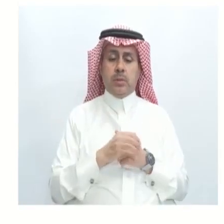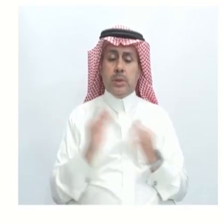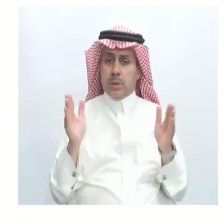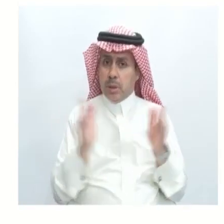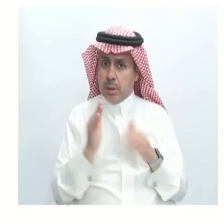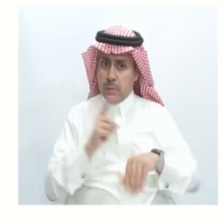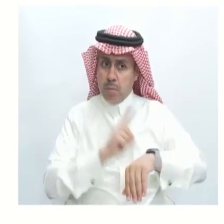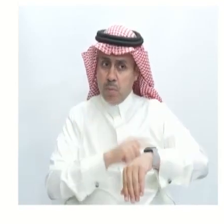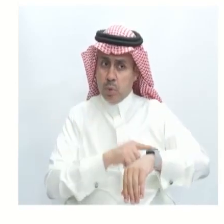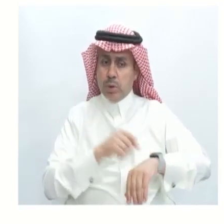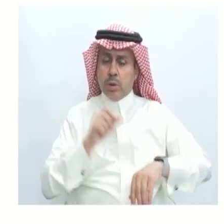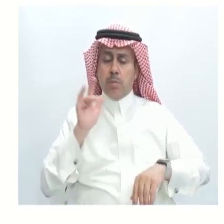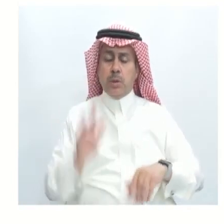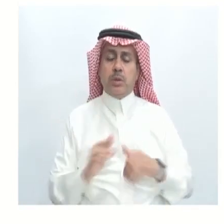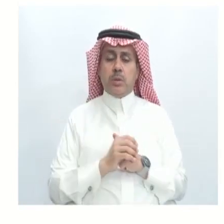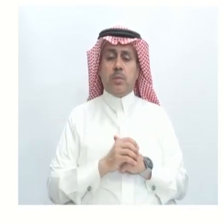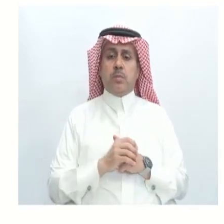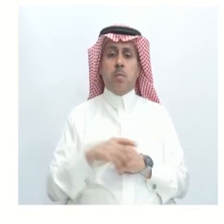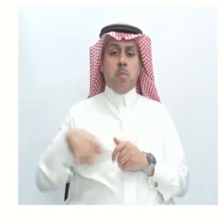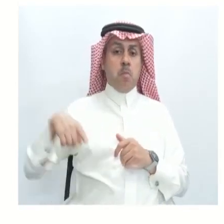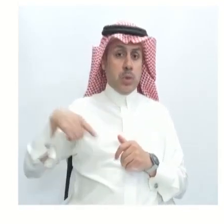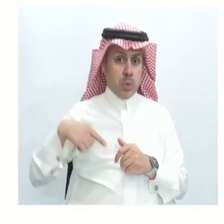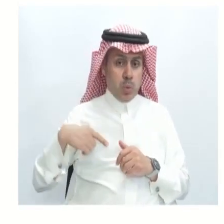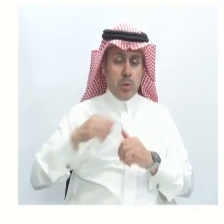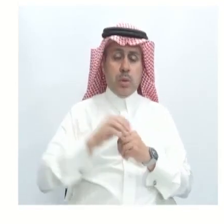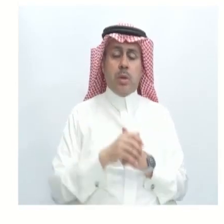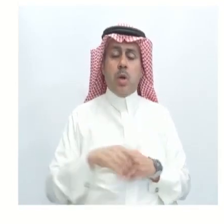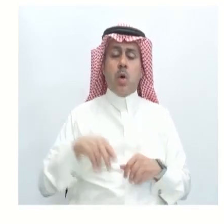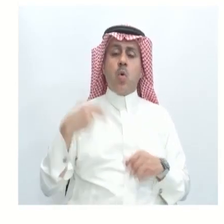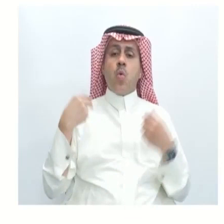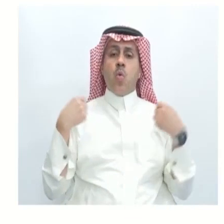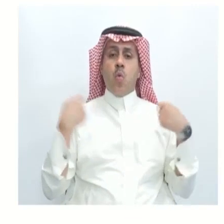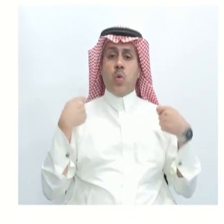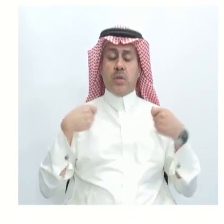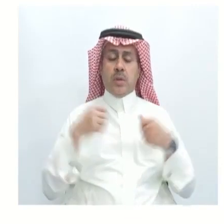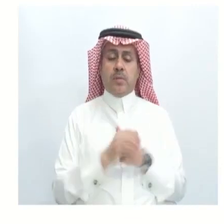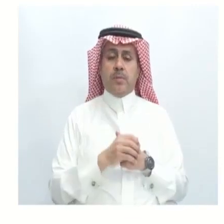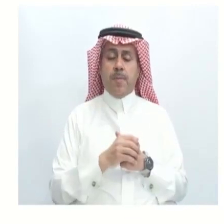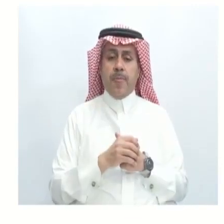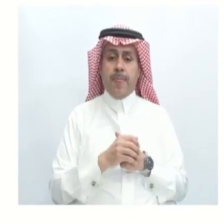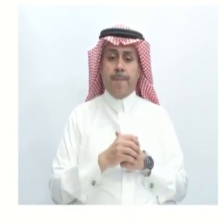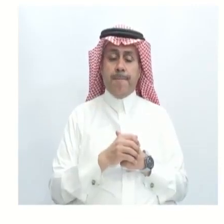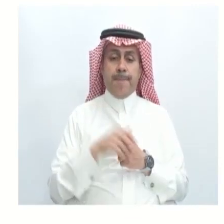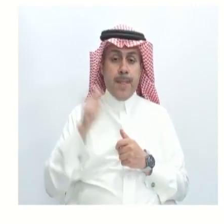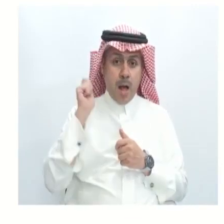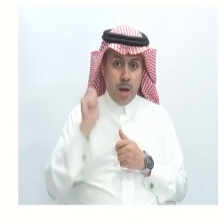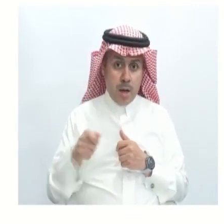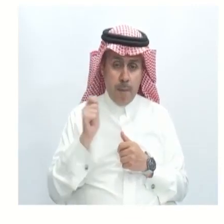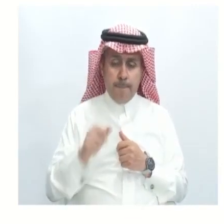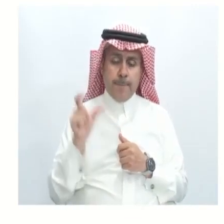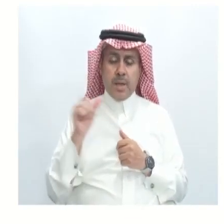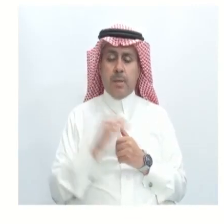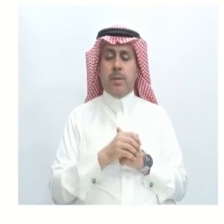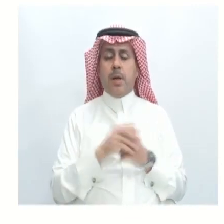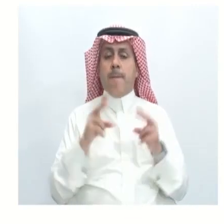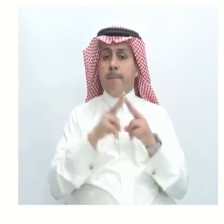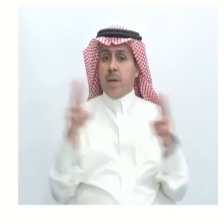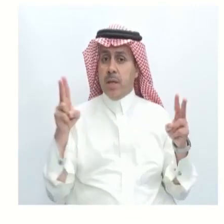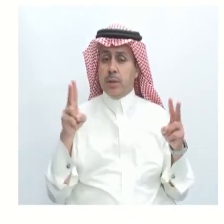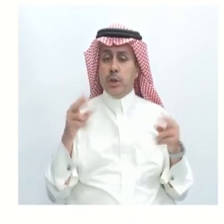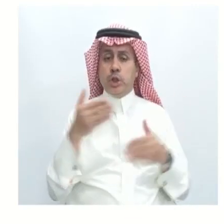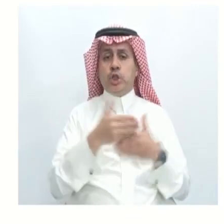المجلس مسؤوليات وصلاحيات الوزير احكام النيابه عن الوزير بيان تشكيل